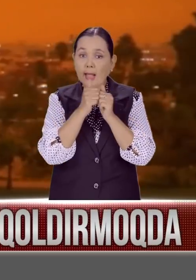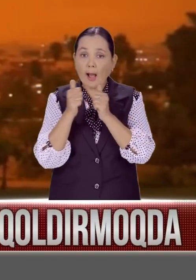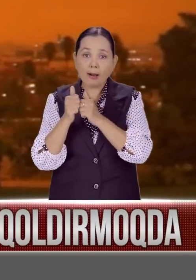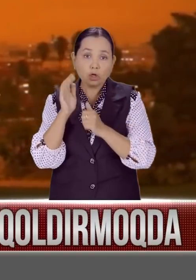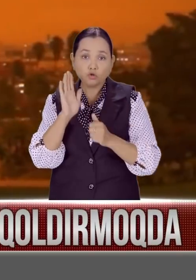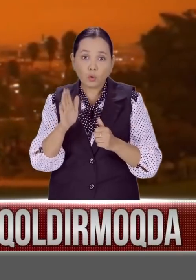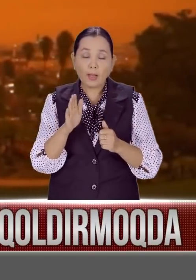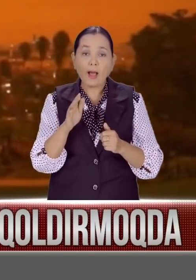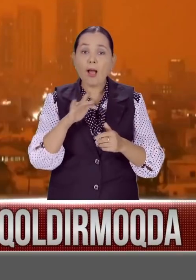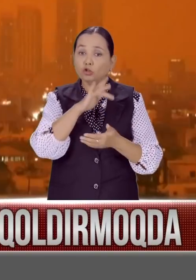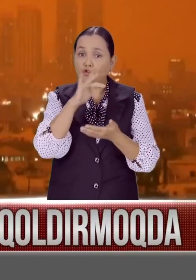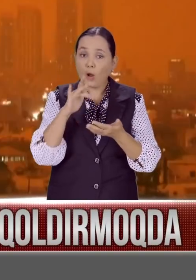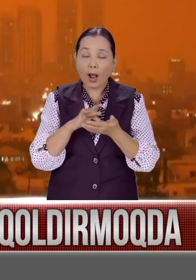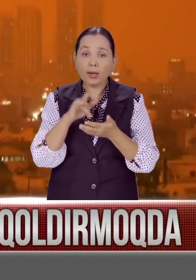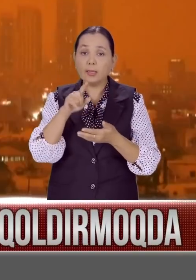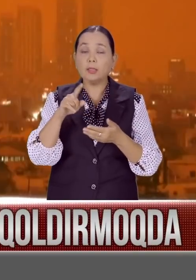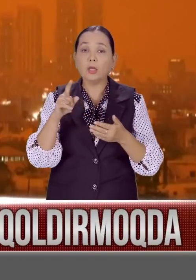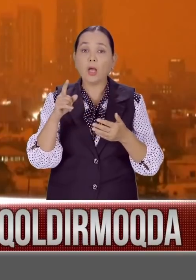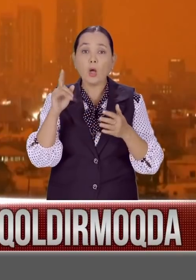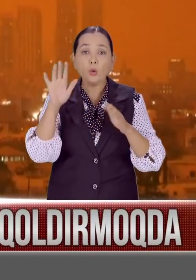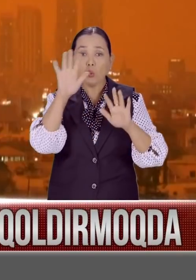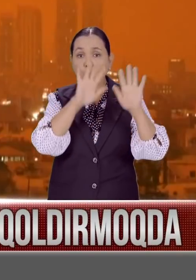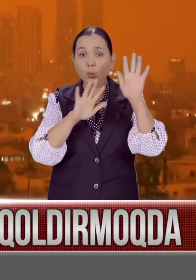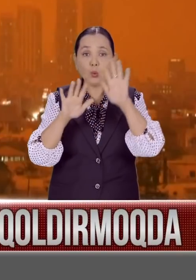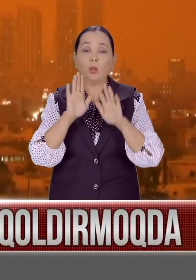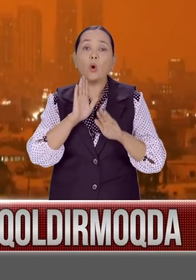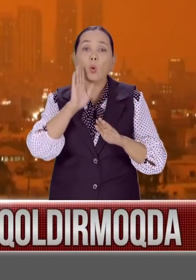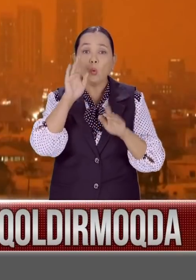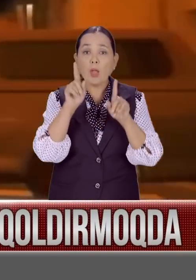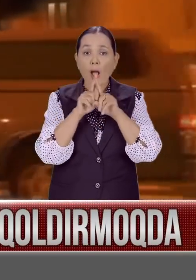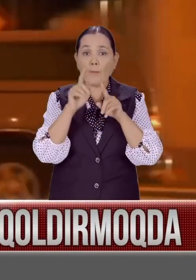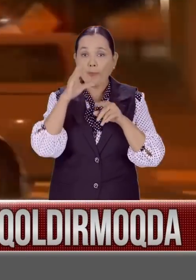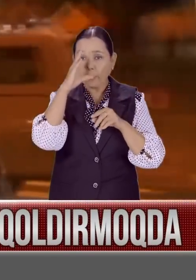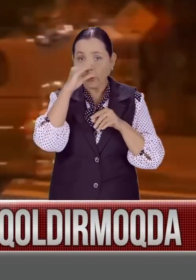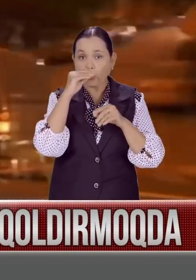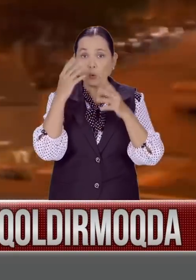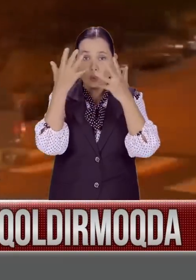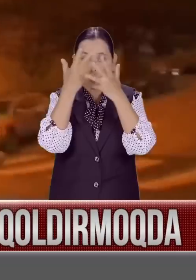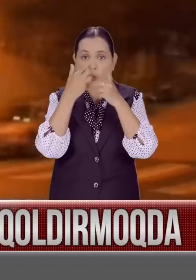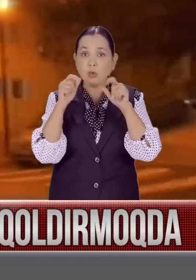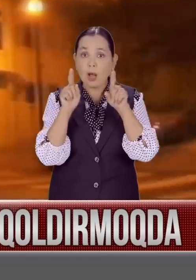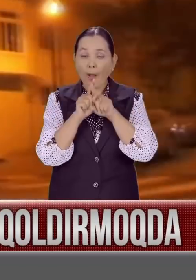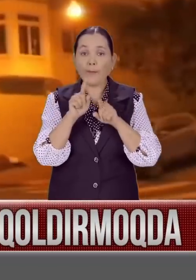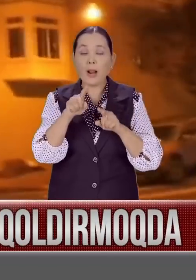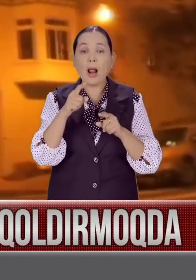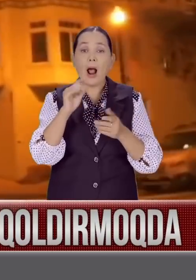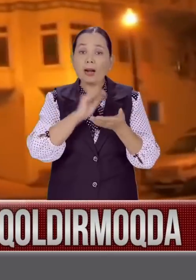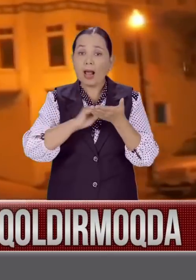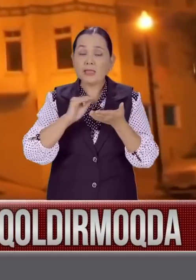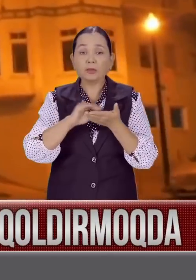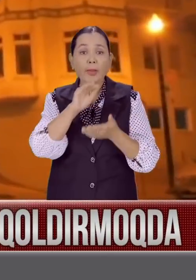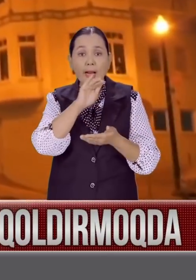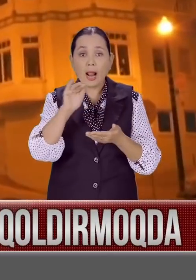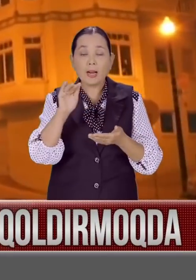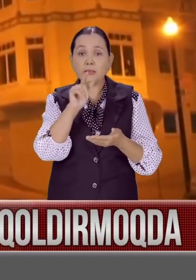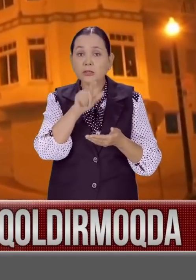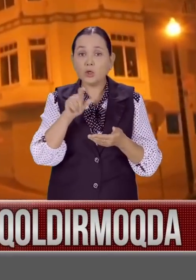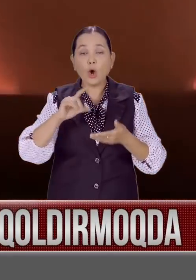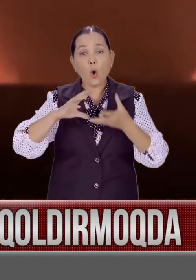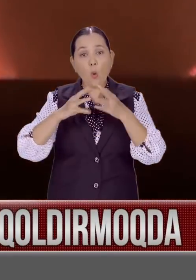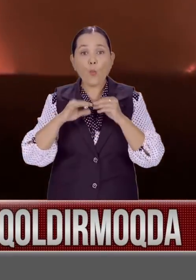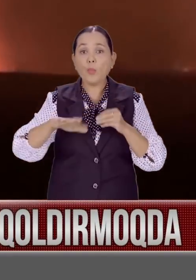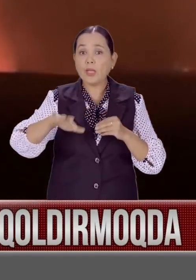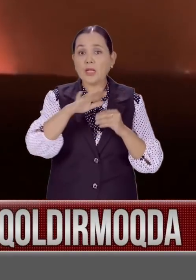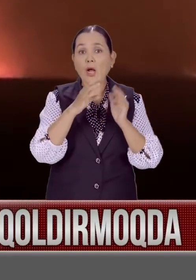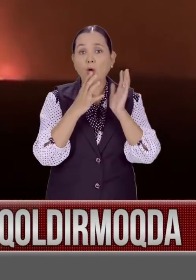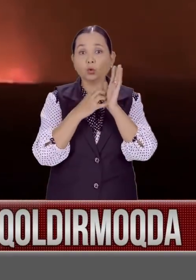yaqinlashib kelmoqda. Shahardagi quyuq tutun esa kunduzi ham xuddi tundagidek taassurot uyg'otadi. Rasmiylarning ta'kidlashicha yong'inlarning umumiy